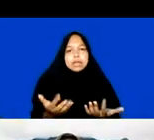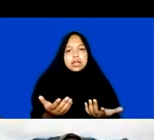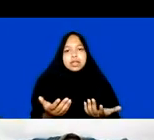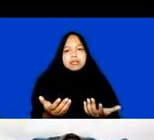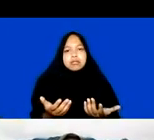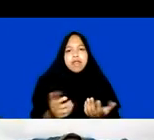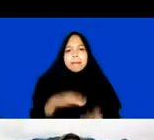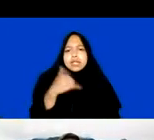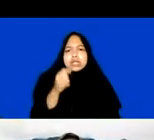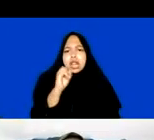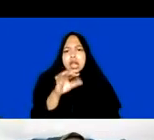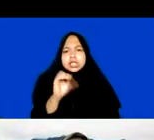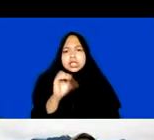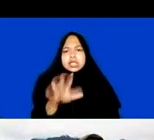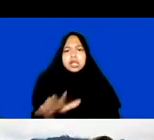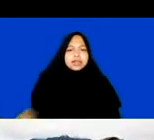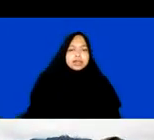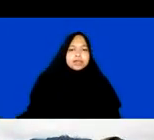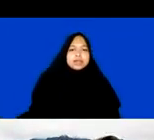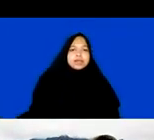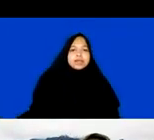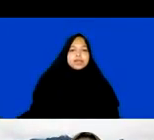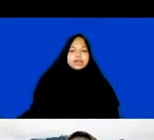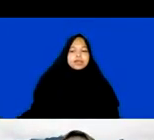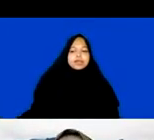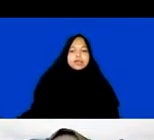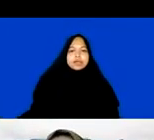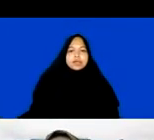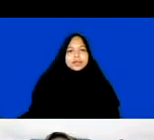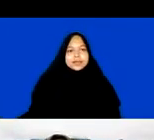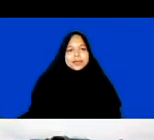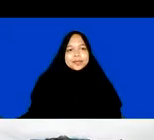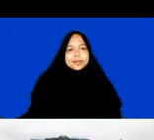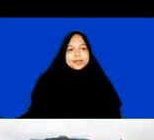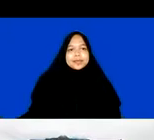dijelaskan untuk informasi tambahan bagi kita semua begitu. Ya.